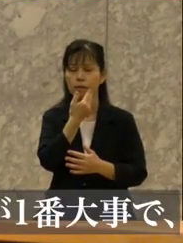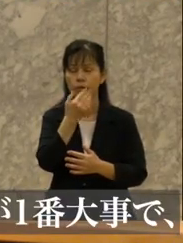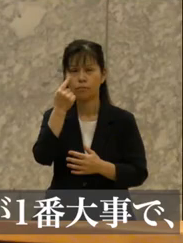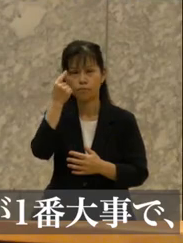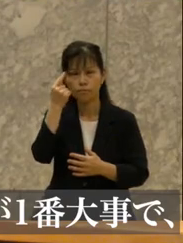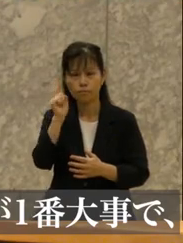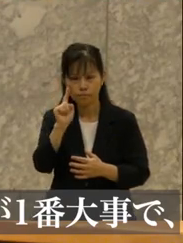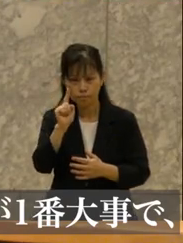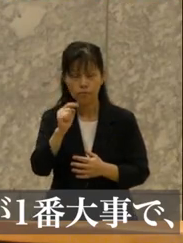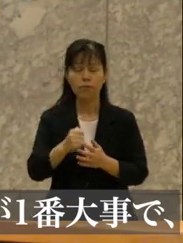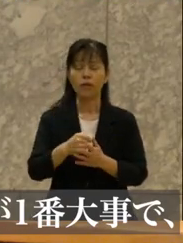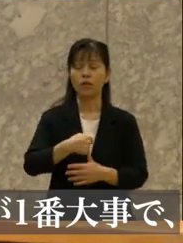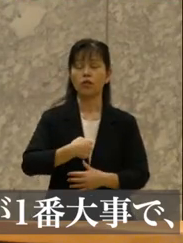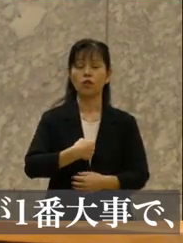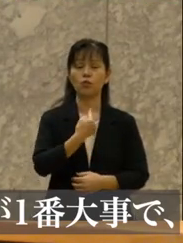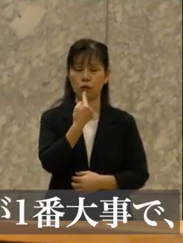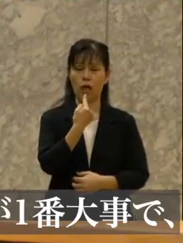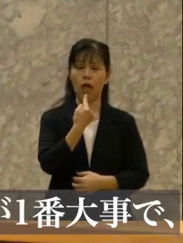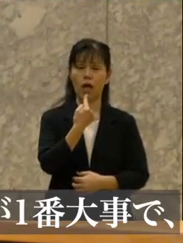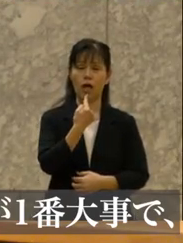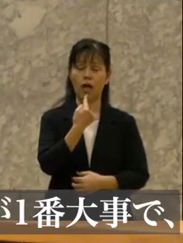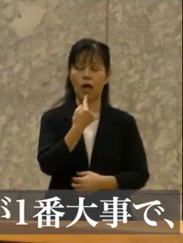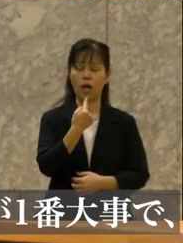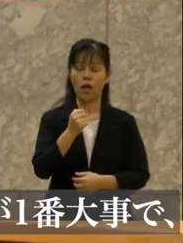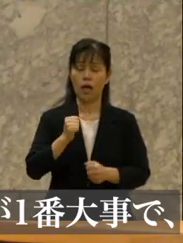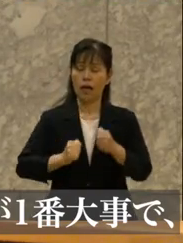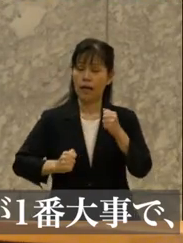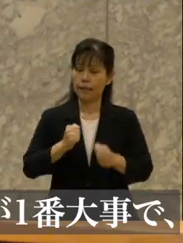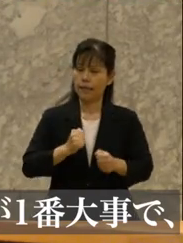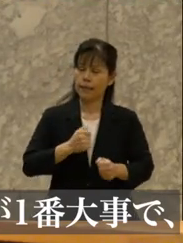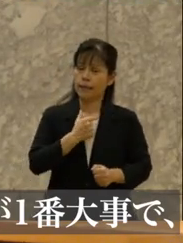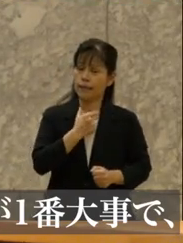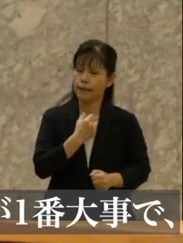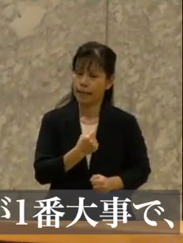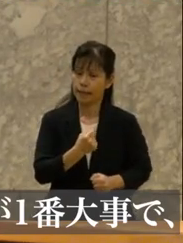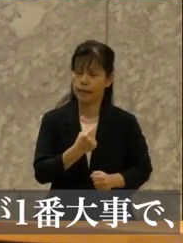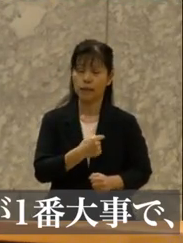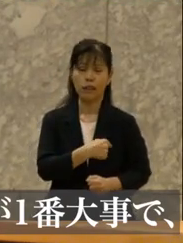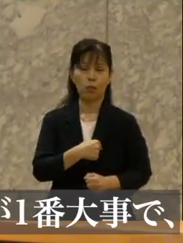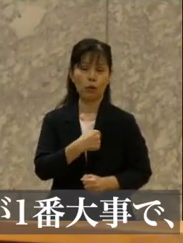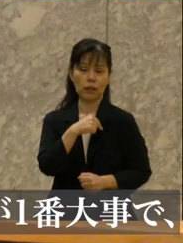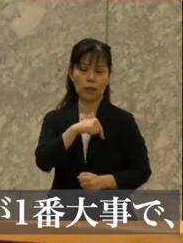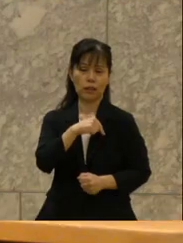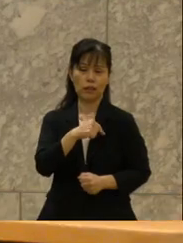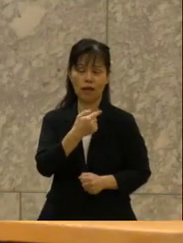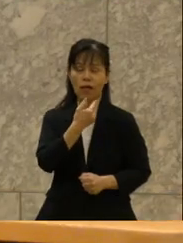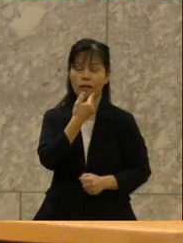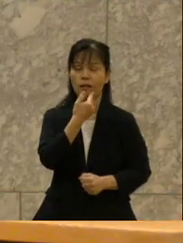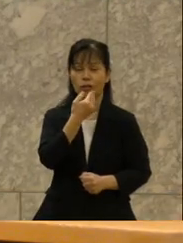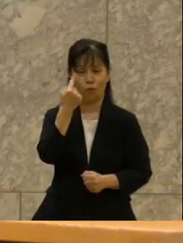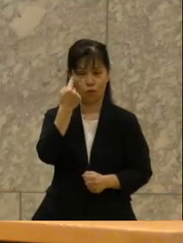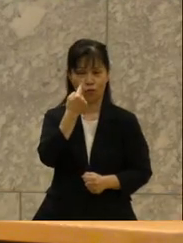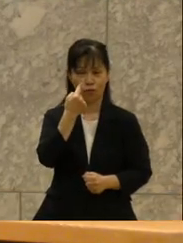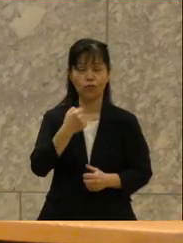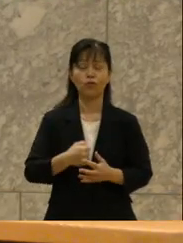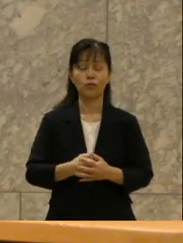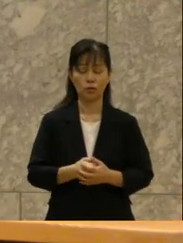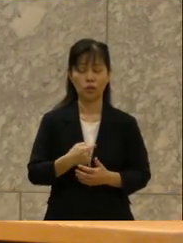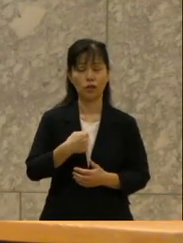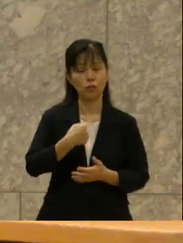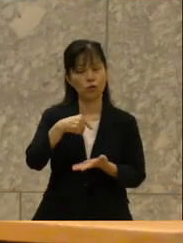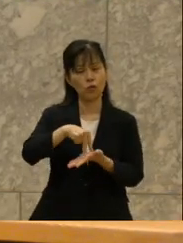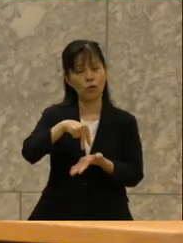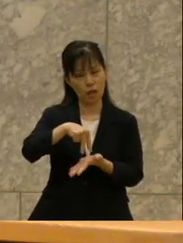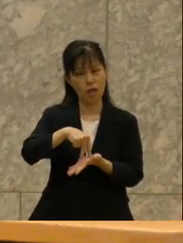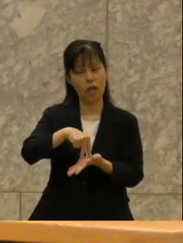はその自分自身がその走りたいっていう気持ちが一番大事でそのまた自分に